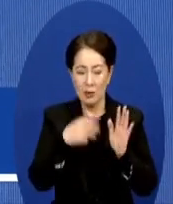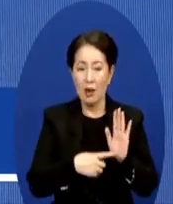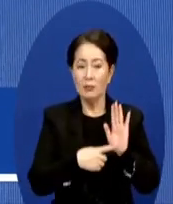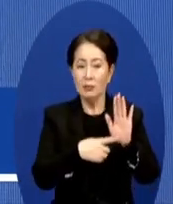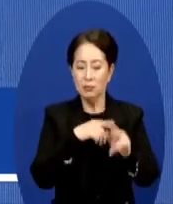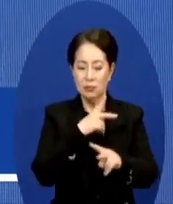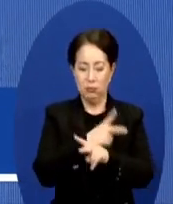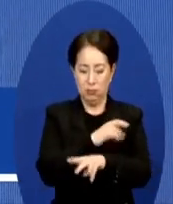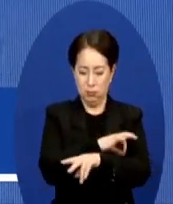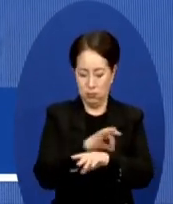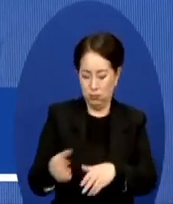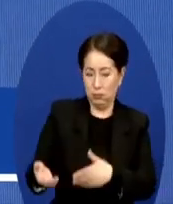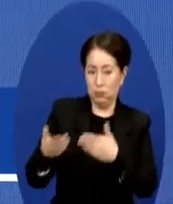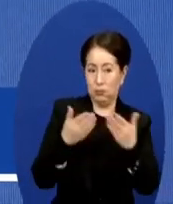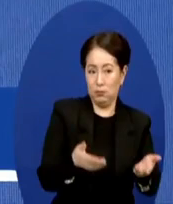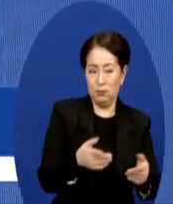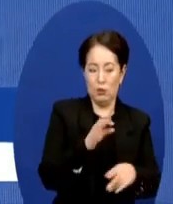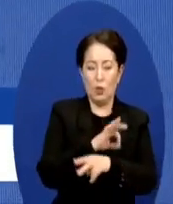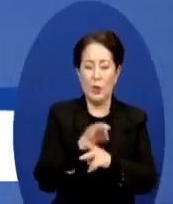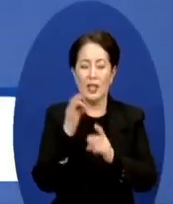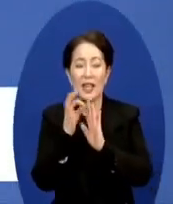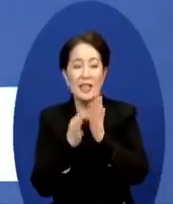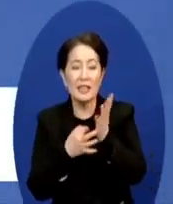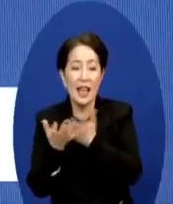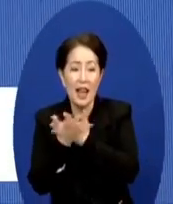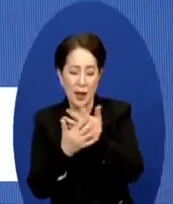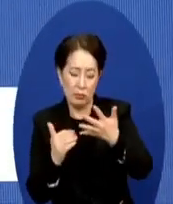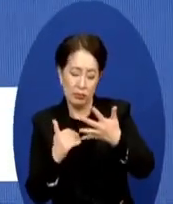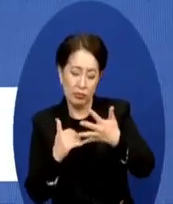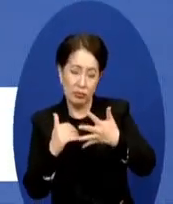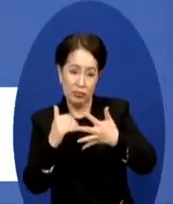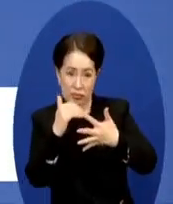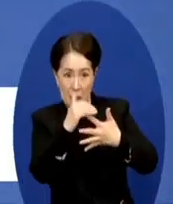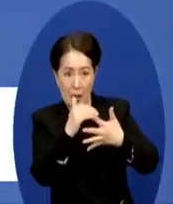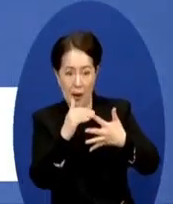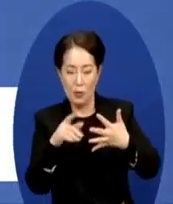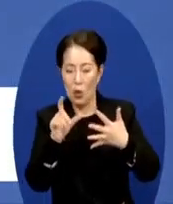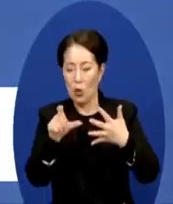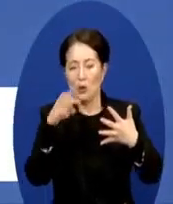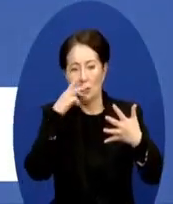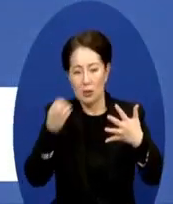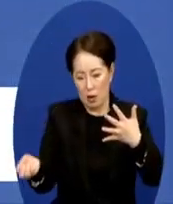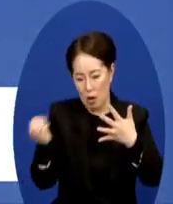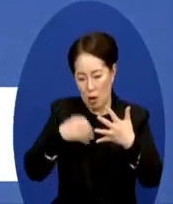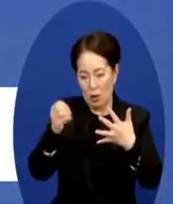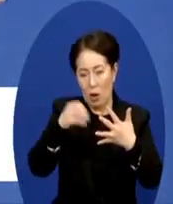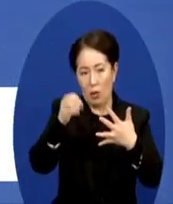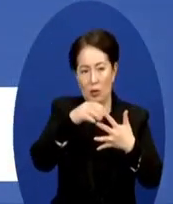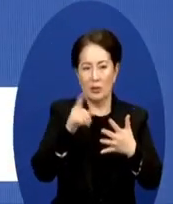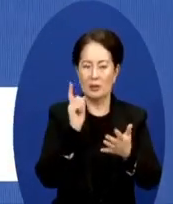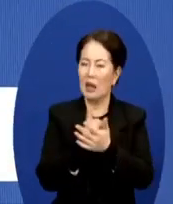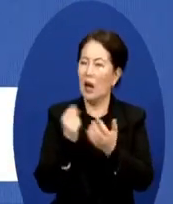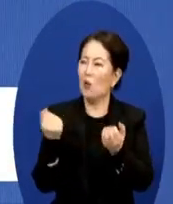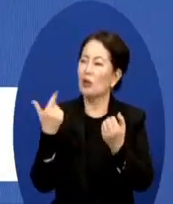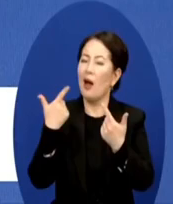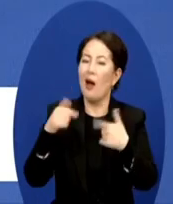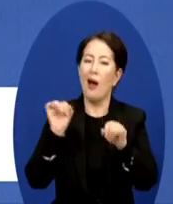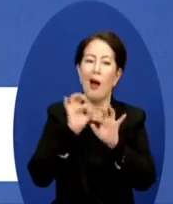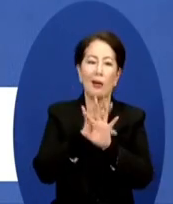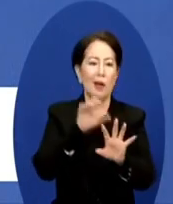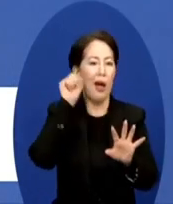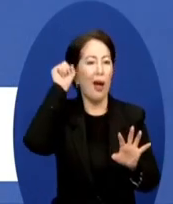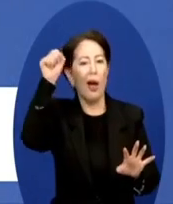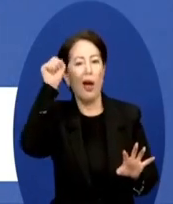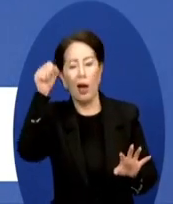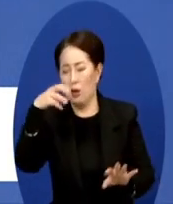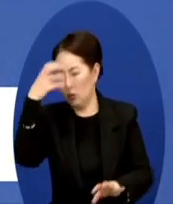байгаа, өргөн мэдүүлсэн хилцэгдэж байгаа бүх шатанд ард түмний дуу хоолойг сонсож байна гэсэн үг. Тэгэхээр заавал гудамжинд жагсаад цуглаж дуу